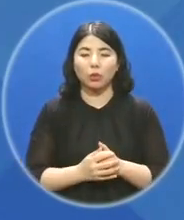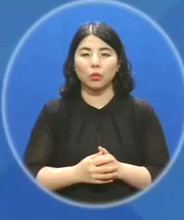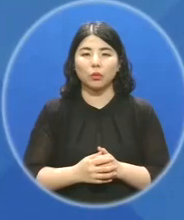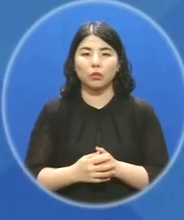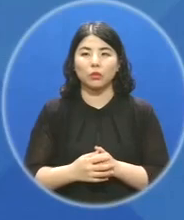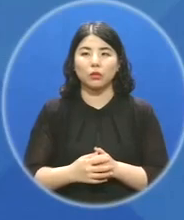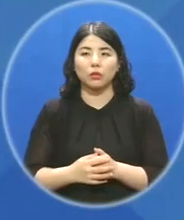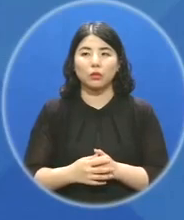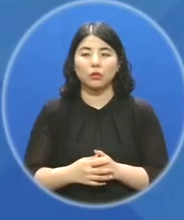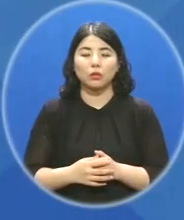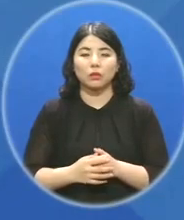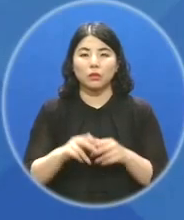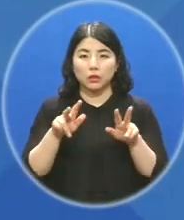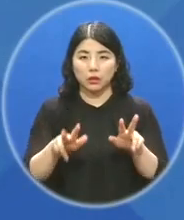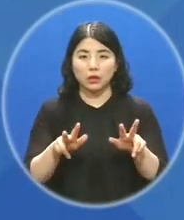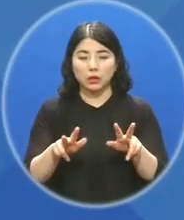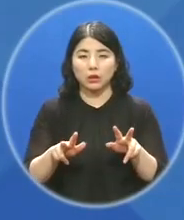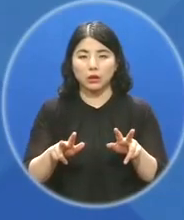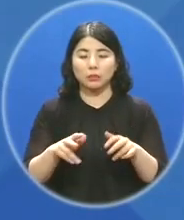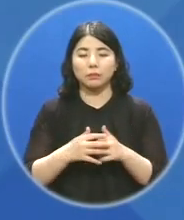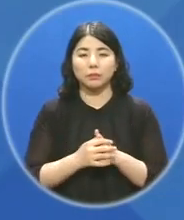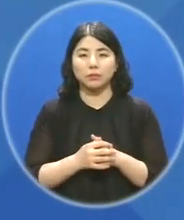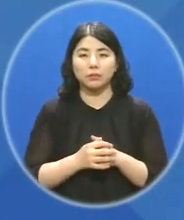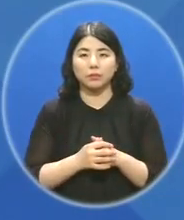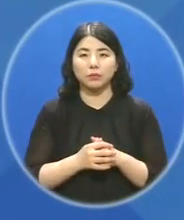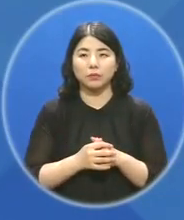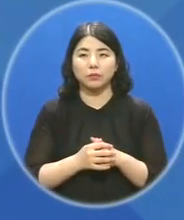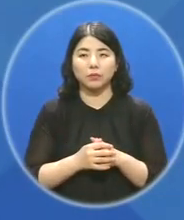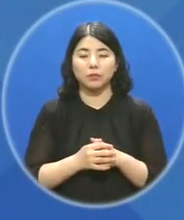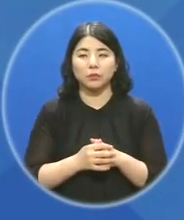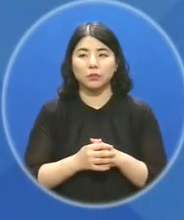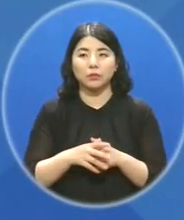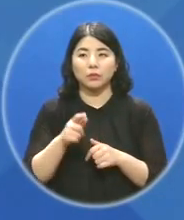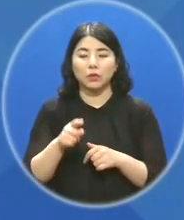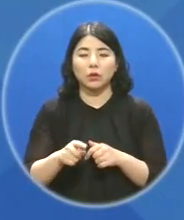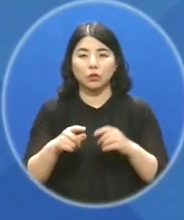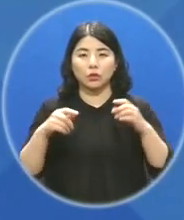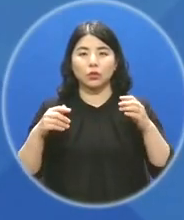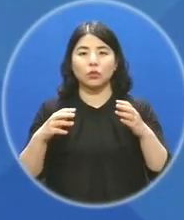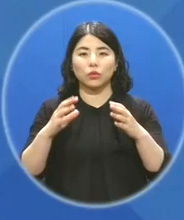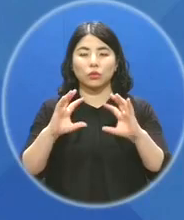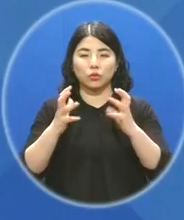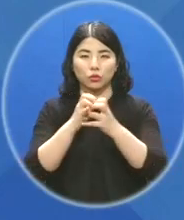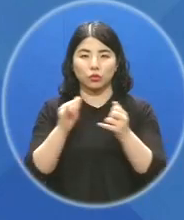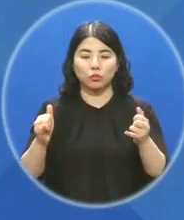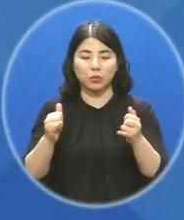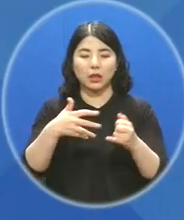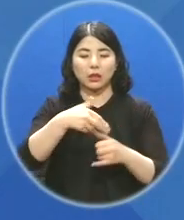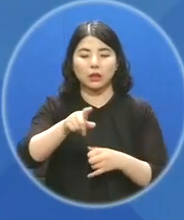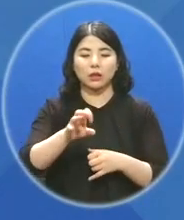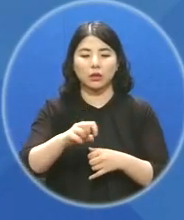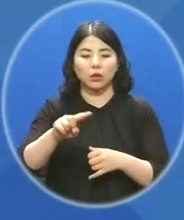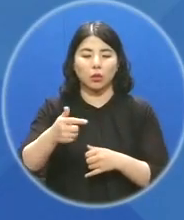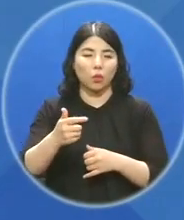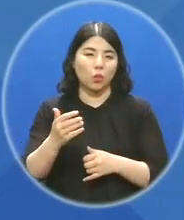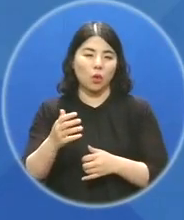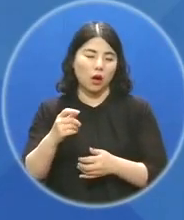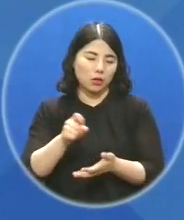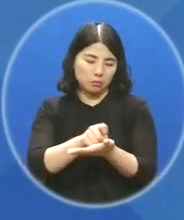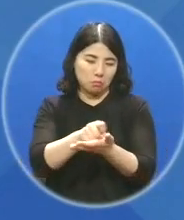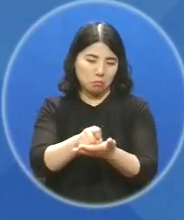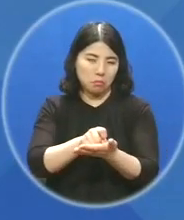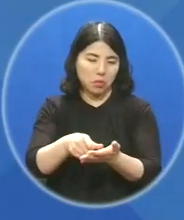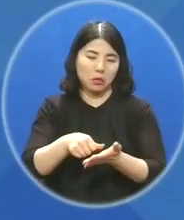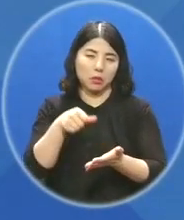뭐 지금 왜 청와대에서 그 국민 신문과 국민 청원제도 많이 하지 않습니까? 네. 20만 동의합니다가 넘으면